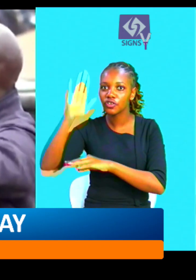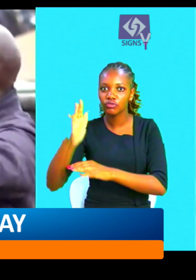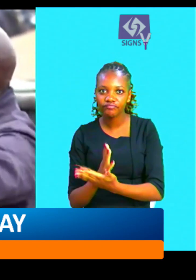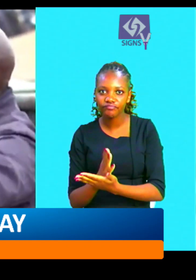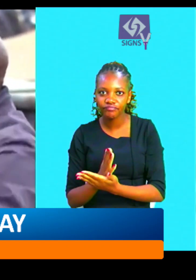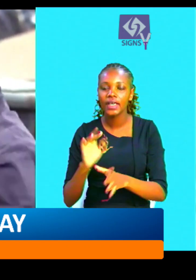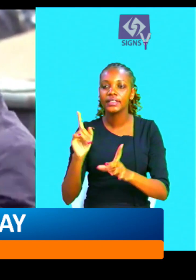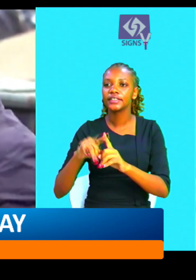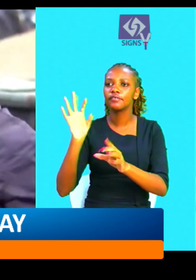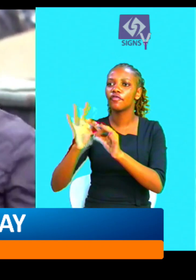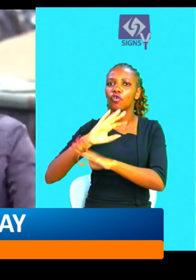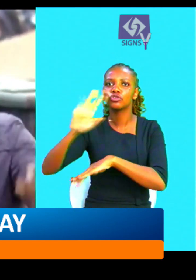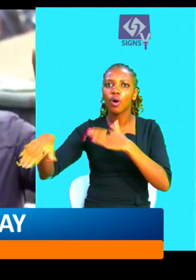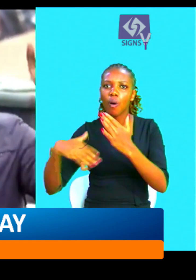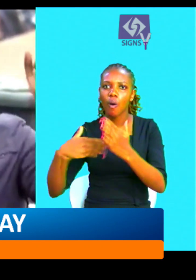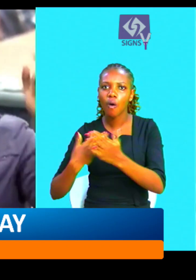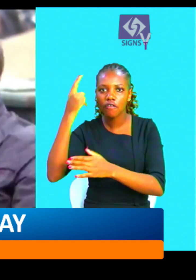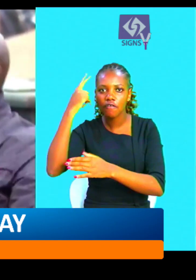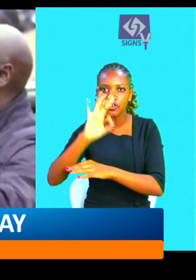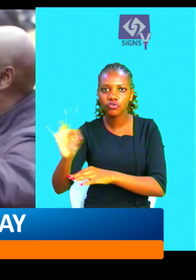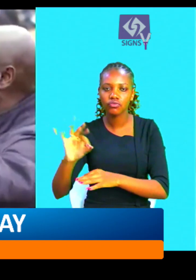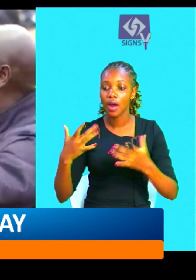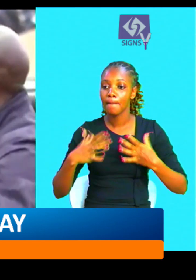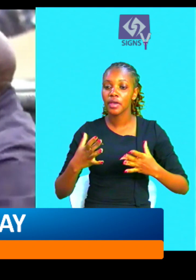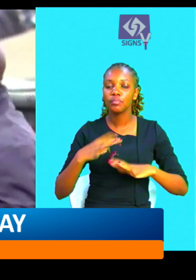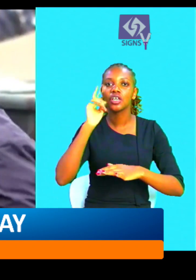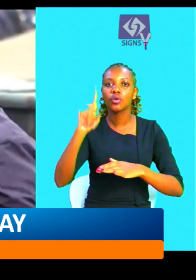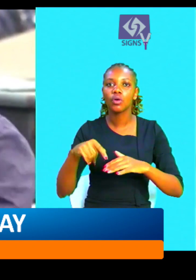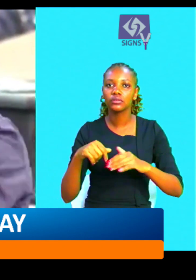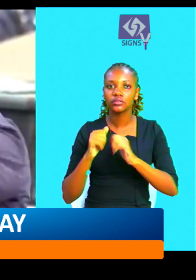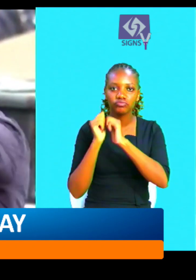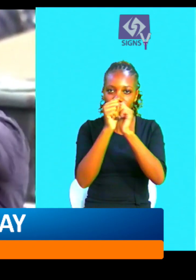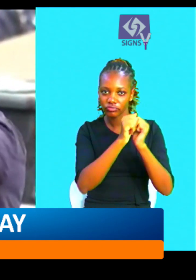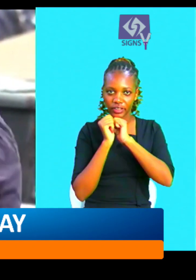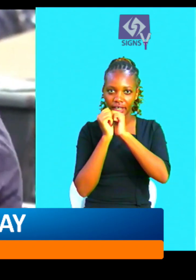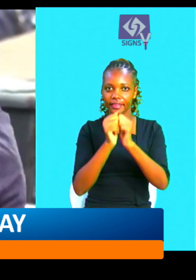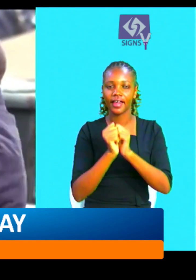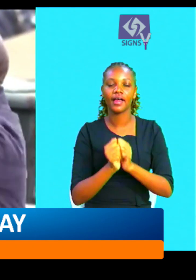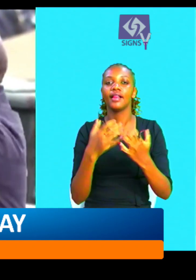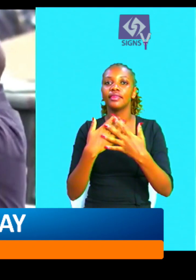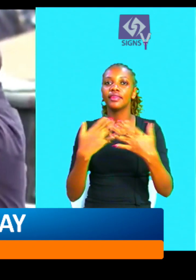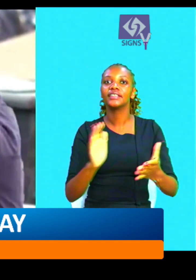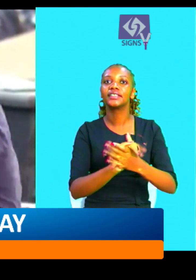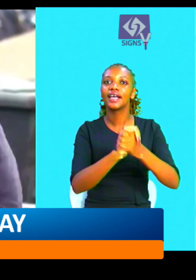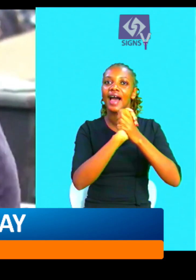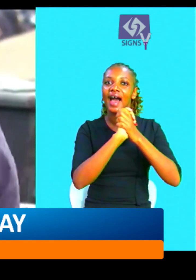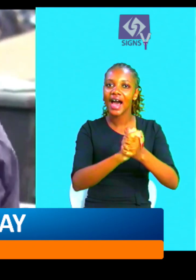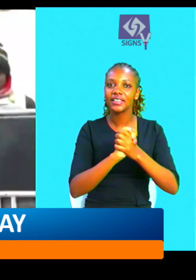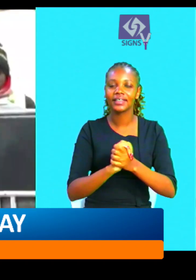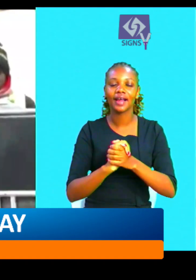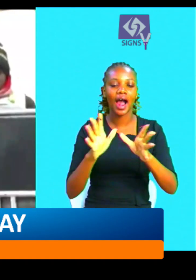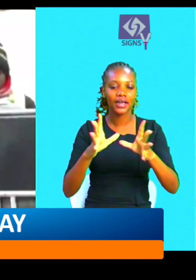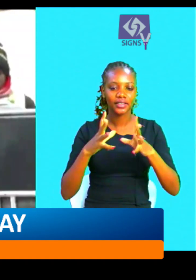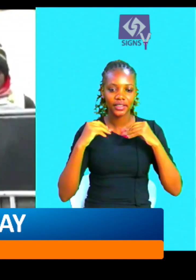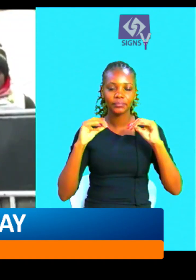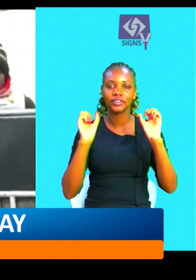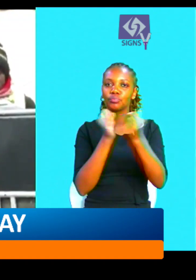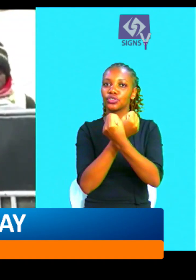biashara ya watu wa taifa letu la Kenya. Neguo. Na hii watu nitawakalia ngumu. Mimi